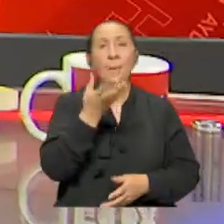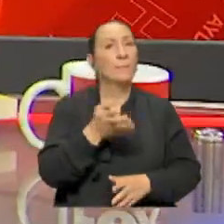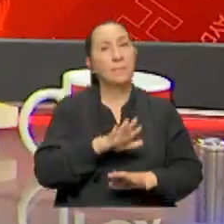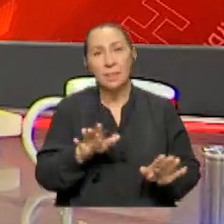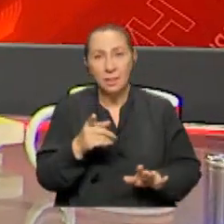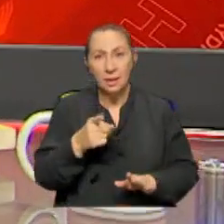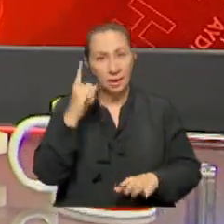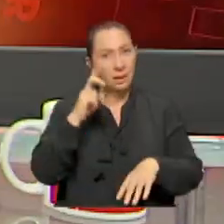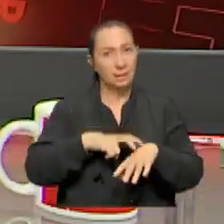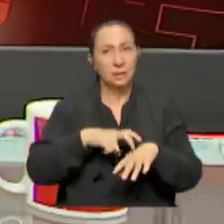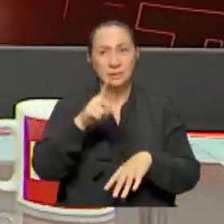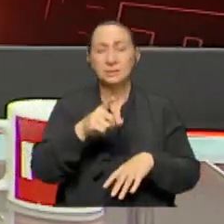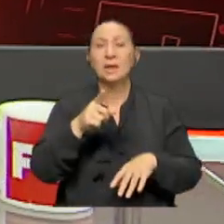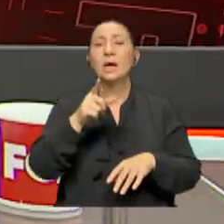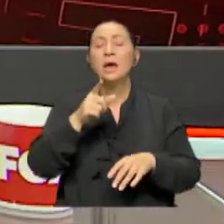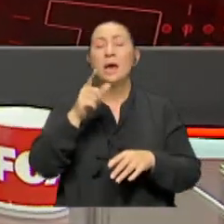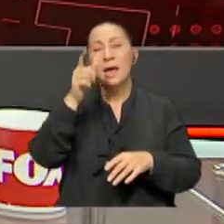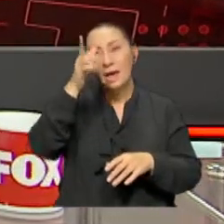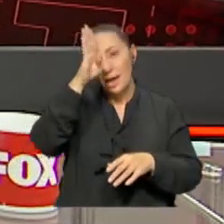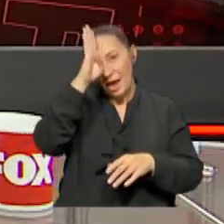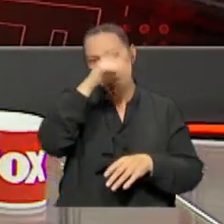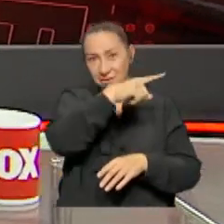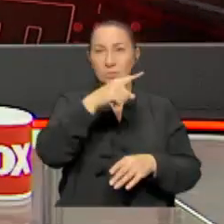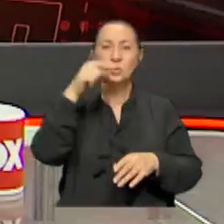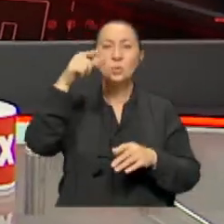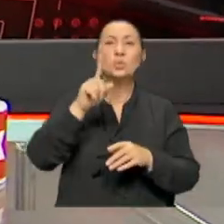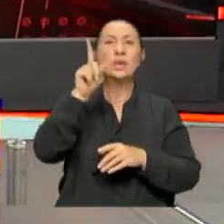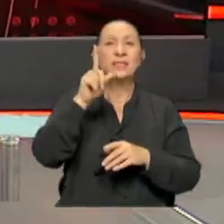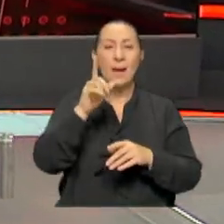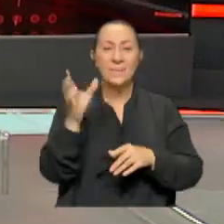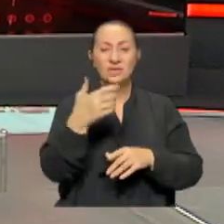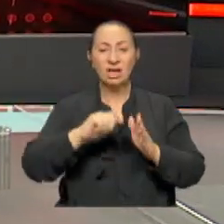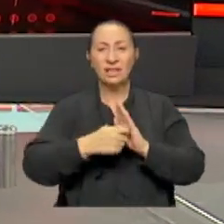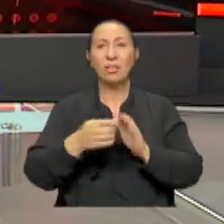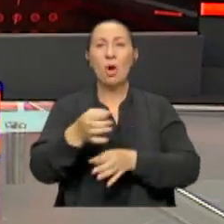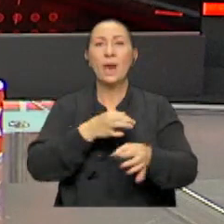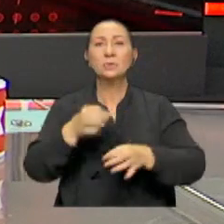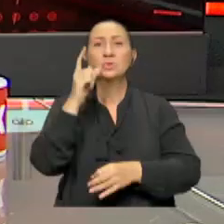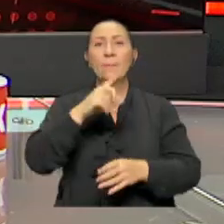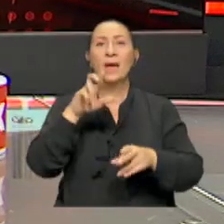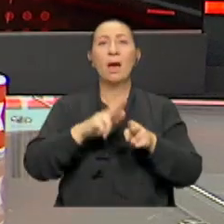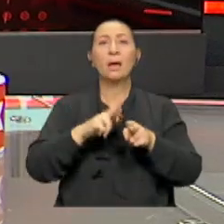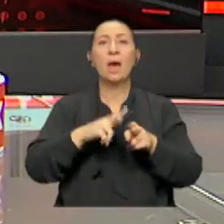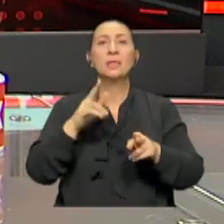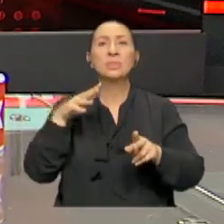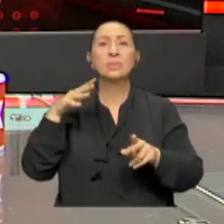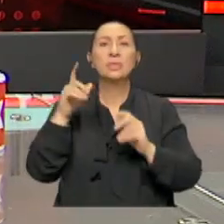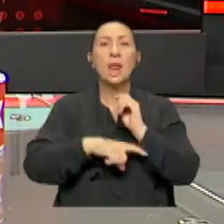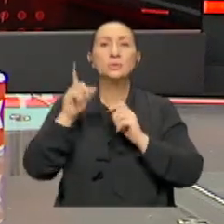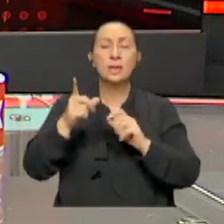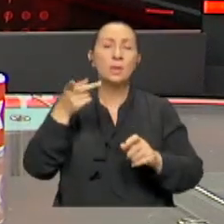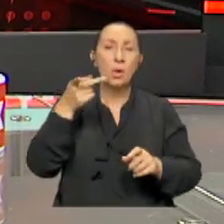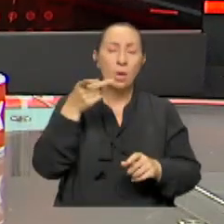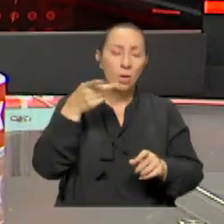vermiştik, hatırlarsınız. Irak'ın kuzeyinde Pençe Kilit operasyonu bölgesinde PKK'lı teröristlerin saldırısında şehit